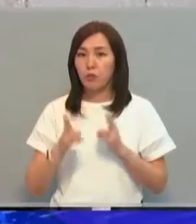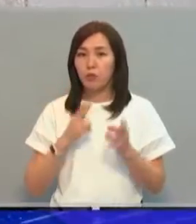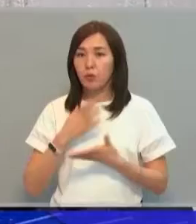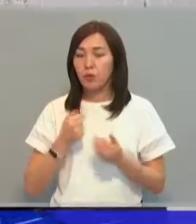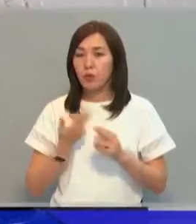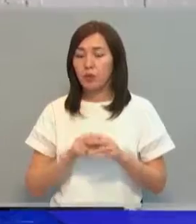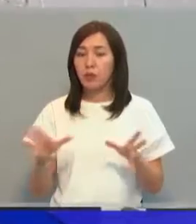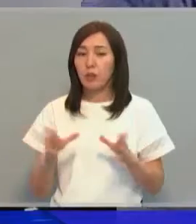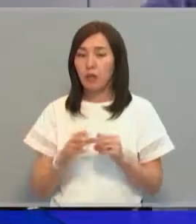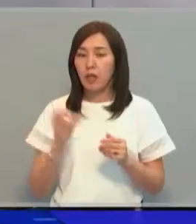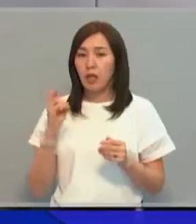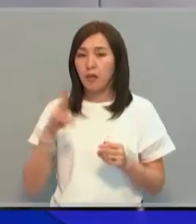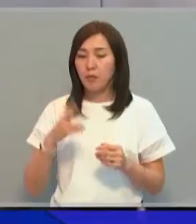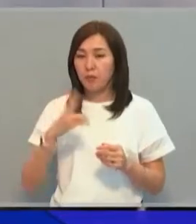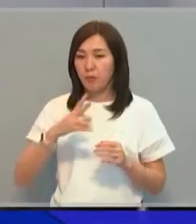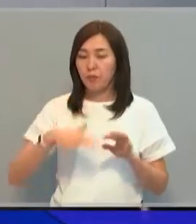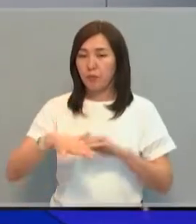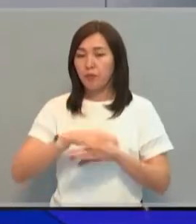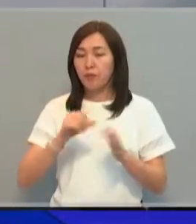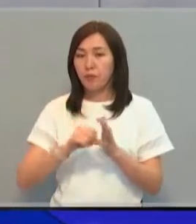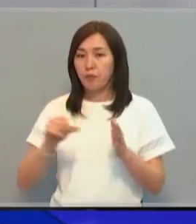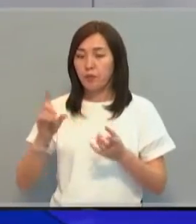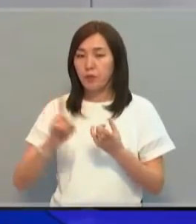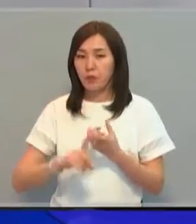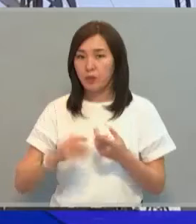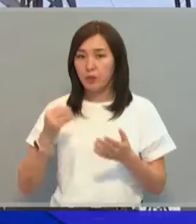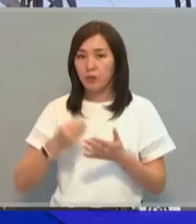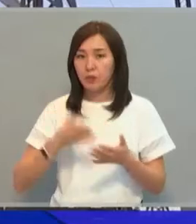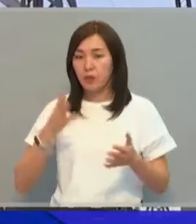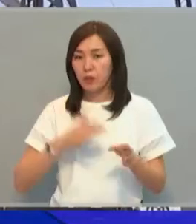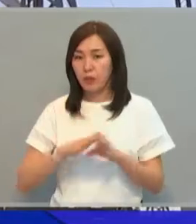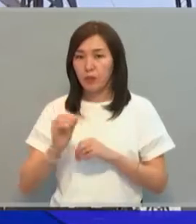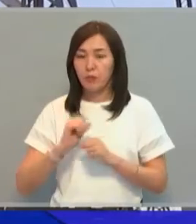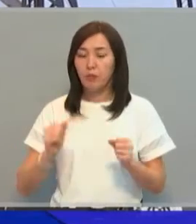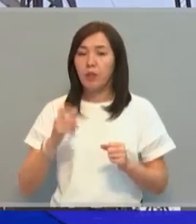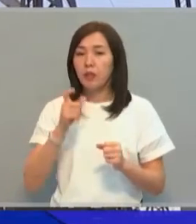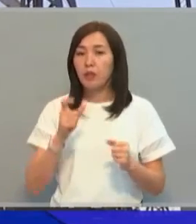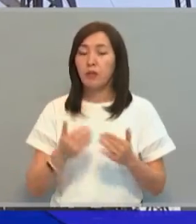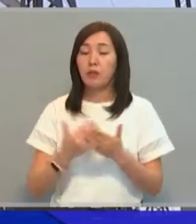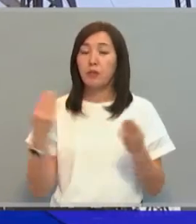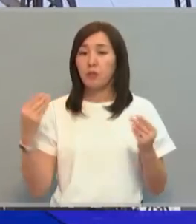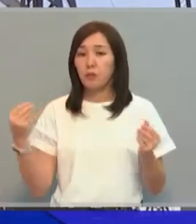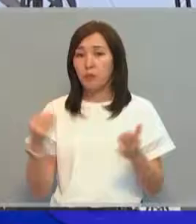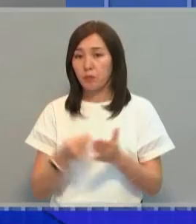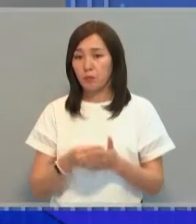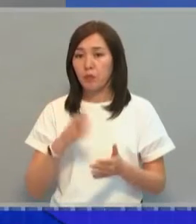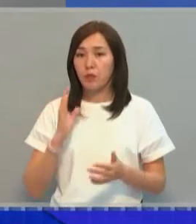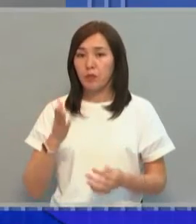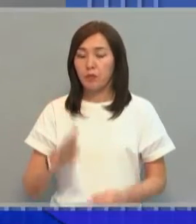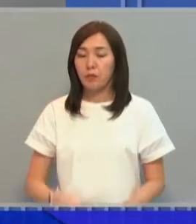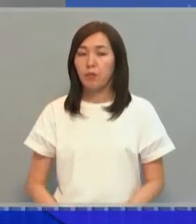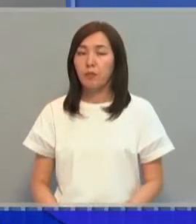түспепті. Соған қарағанда сәуір айында екі аймақта да электр қуатына қатысты қымбатшылық орын алмайды, яғни жұрт бұрынғы бағамен есеп айырылса